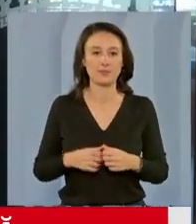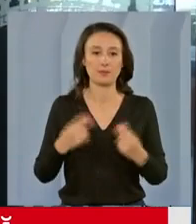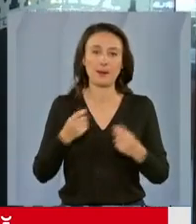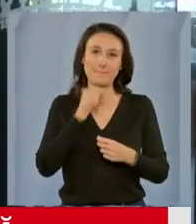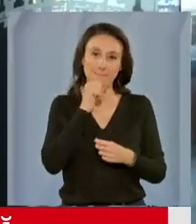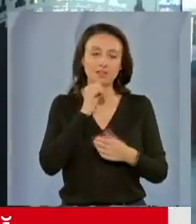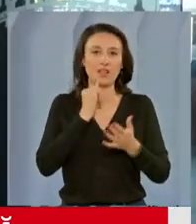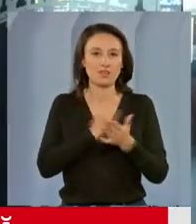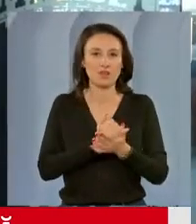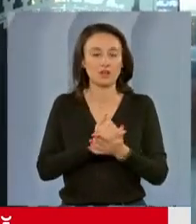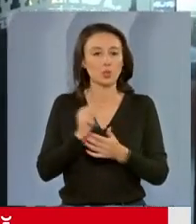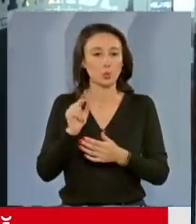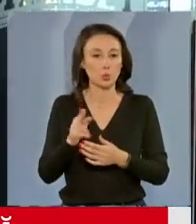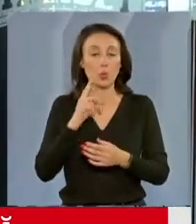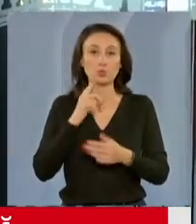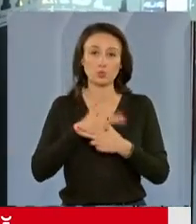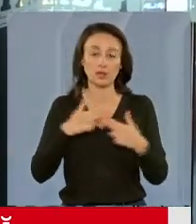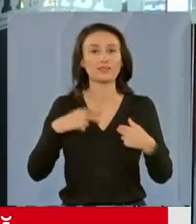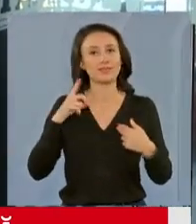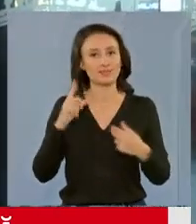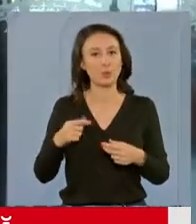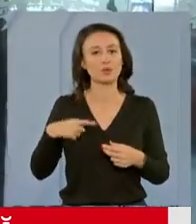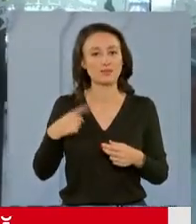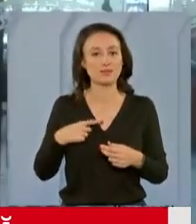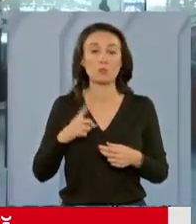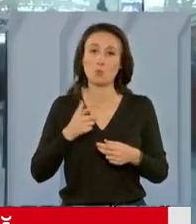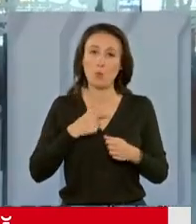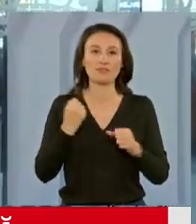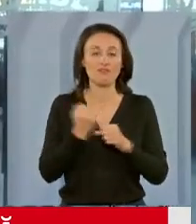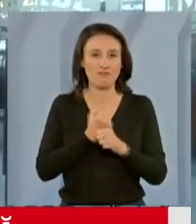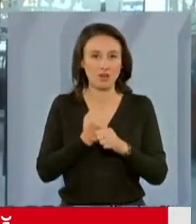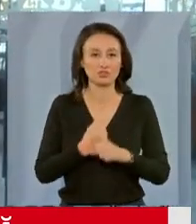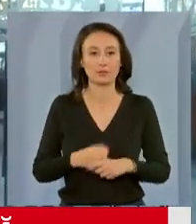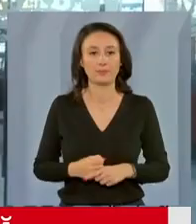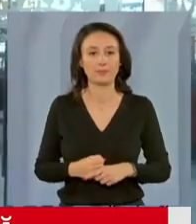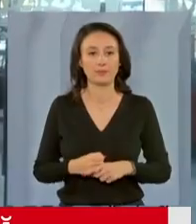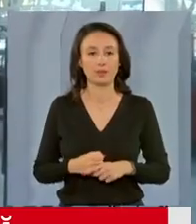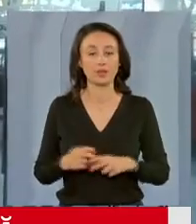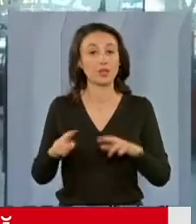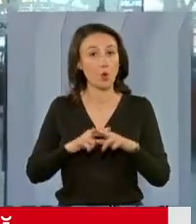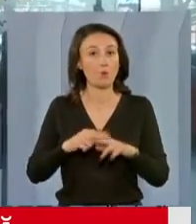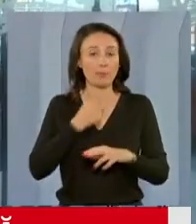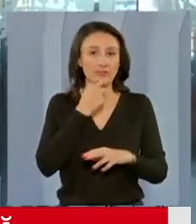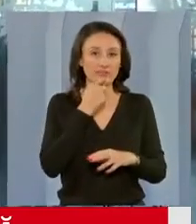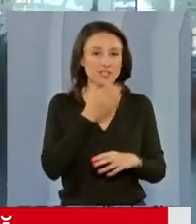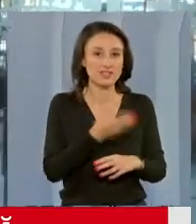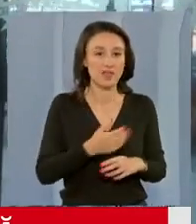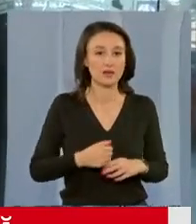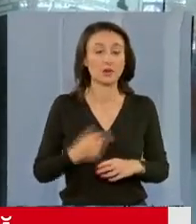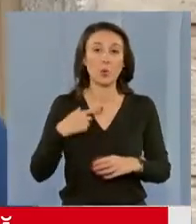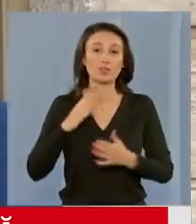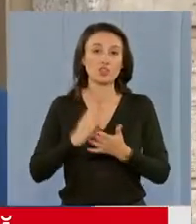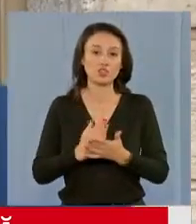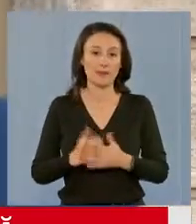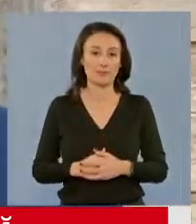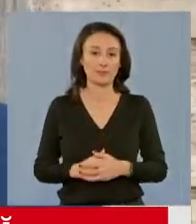bătrân, într-adevăr, și nu, dar o judecată cred că se poate face și potrivit vârstei o